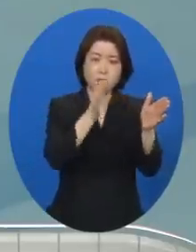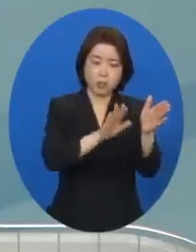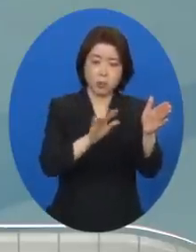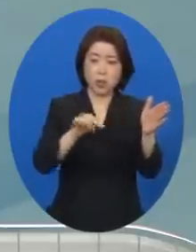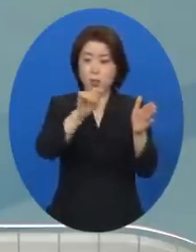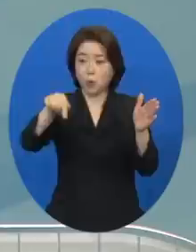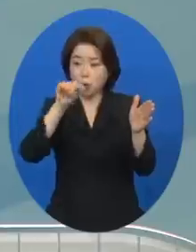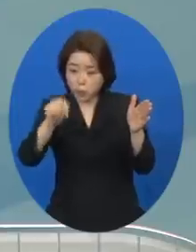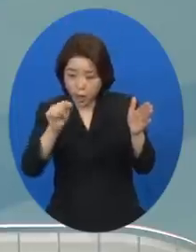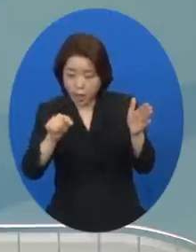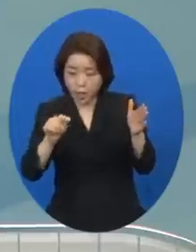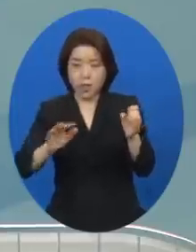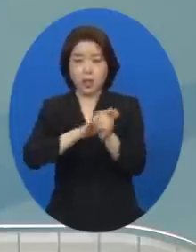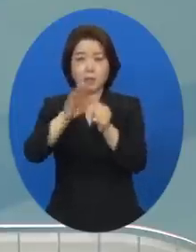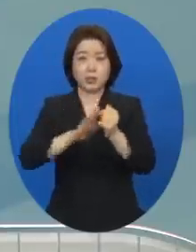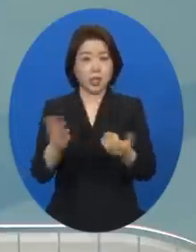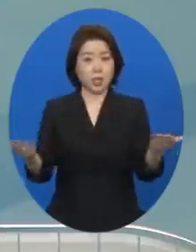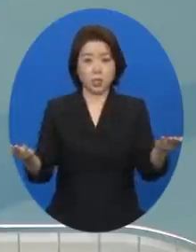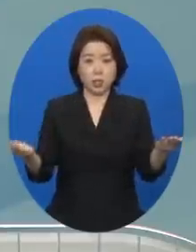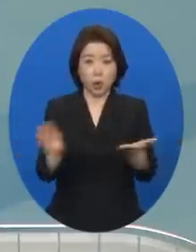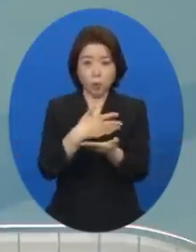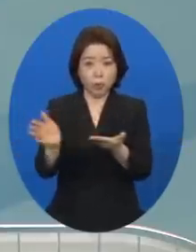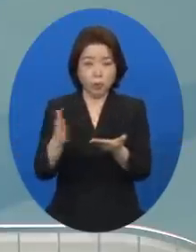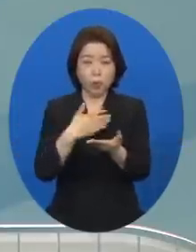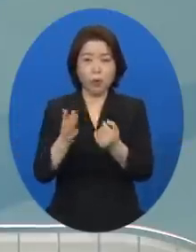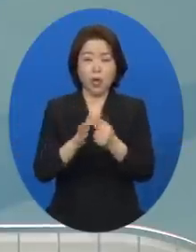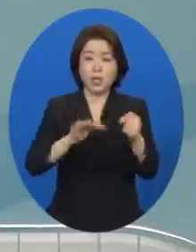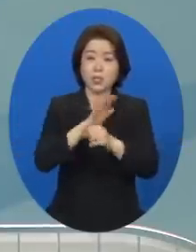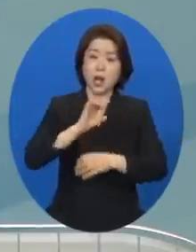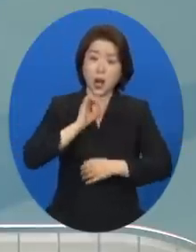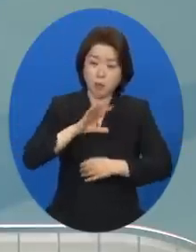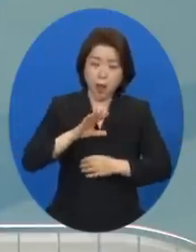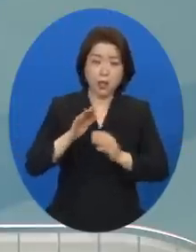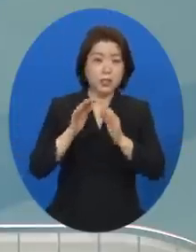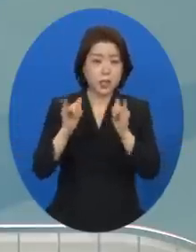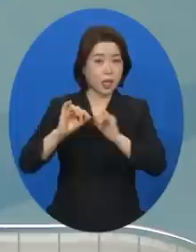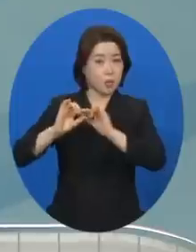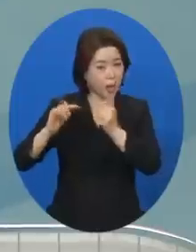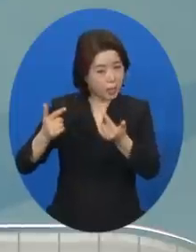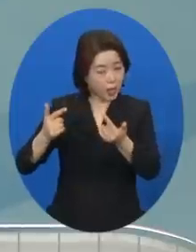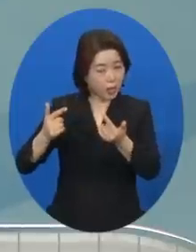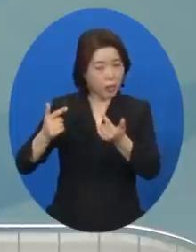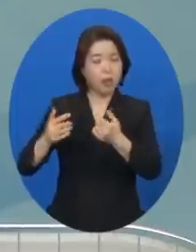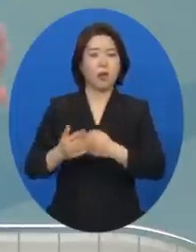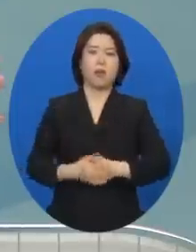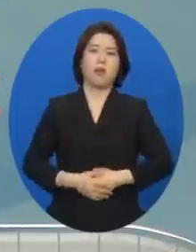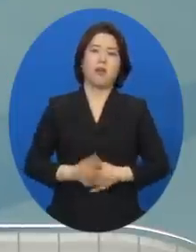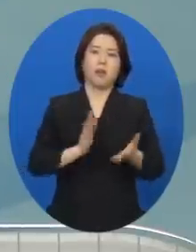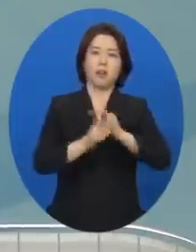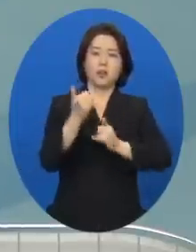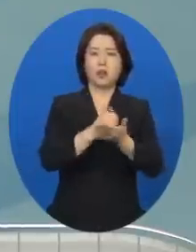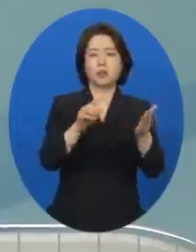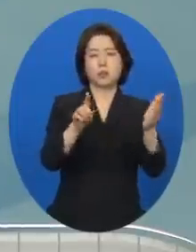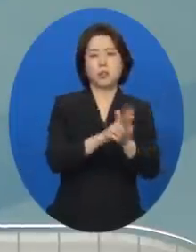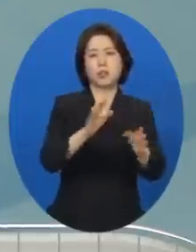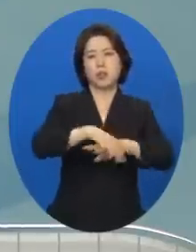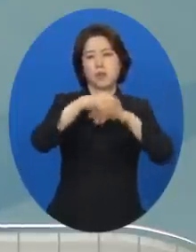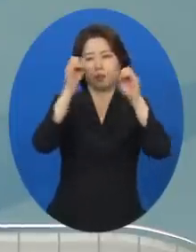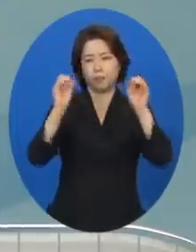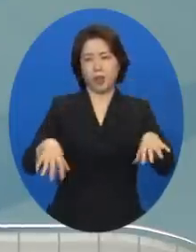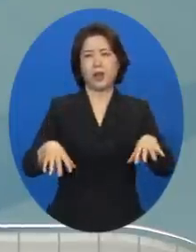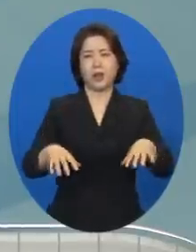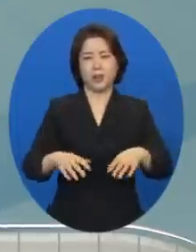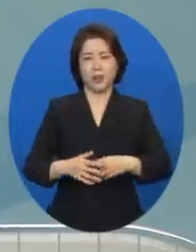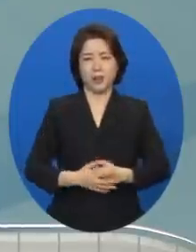사랑이 없다면 사랑만 하는 사람이 아니라면 예수 믿은 게 다 허사가 될 수도 있는 문제라는